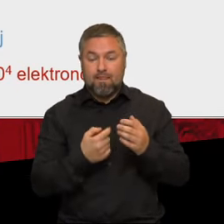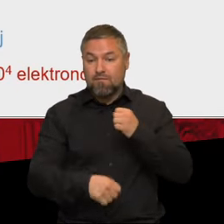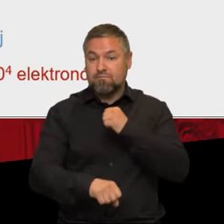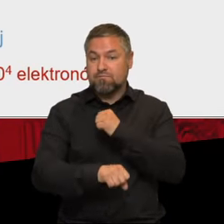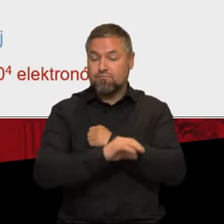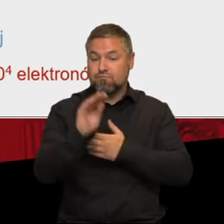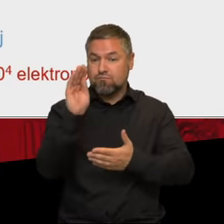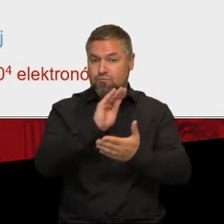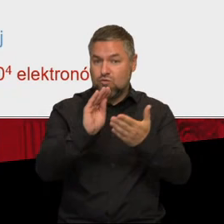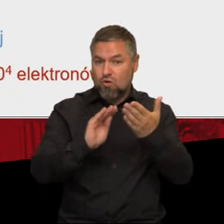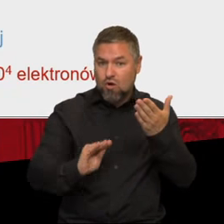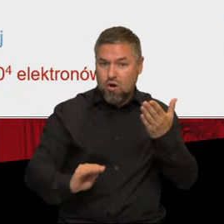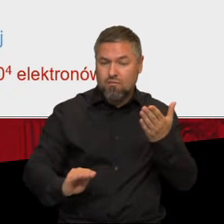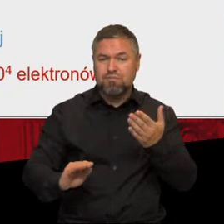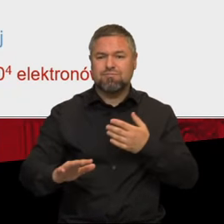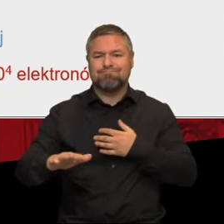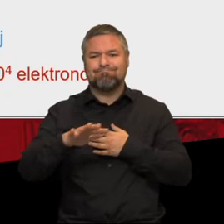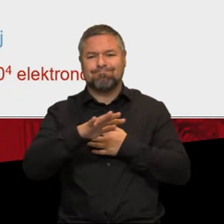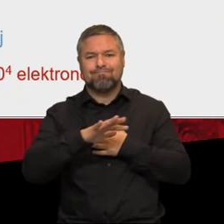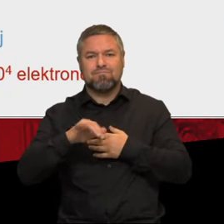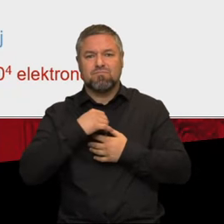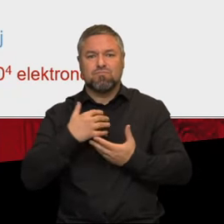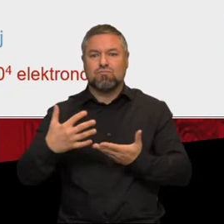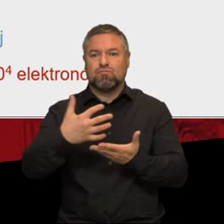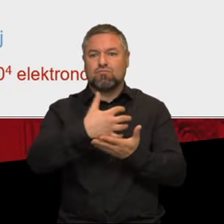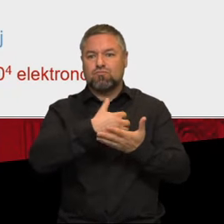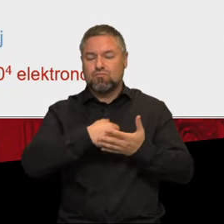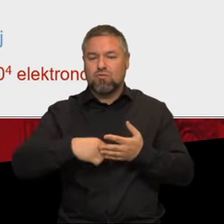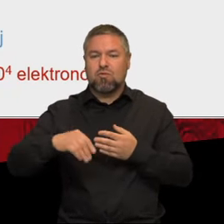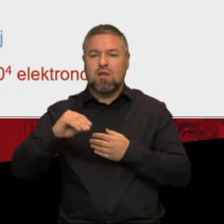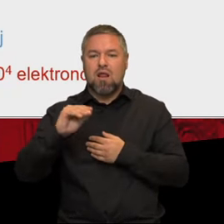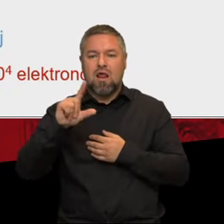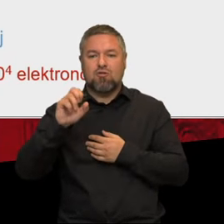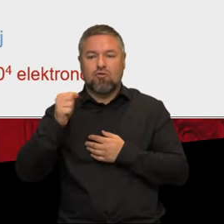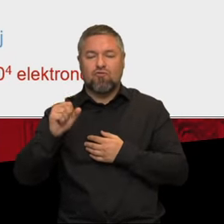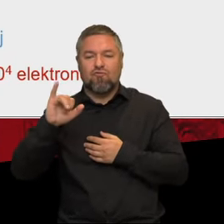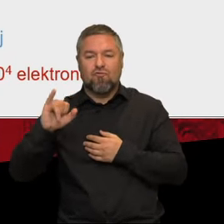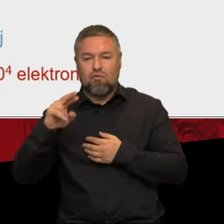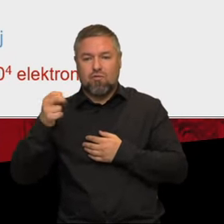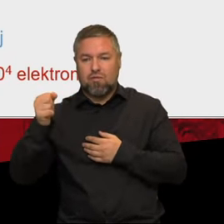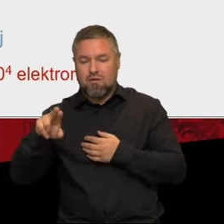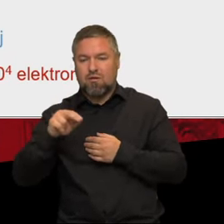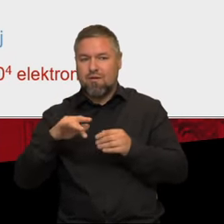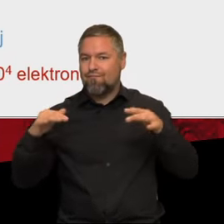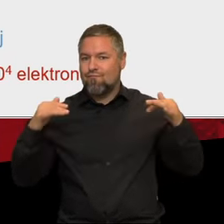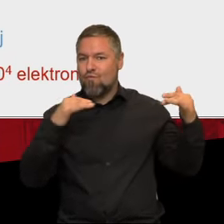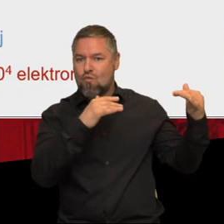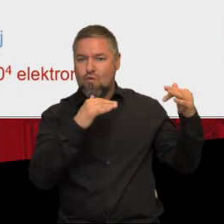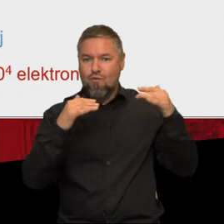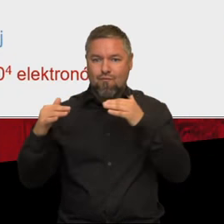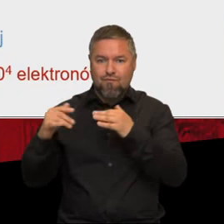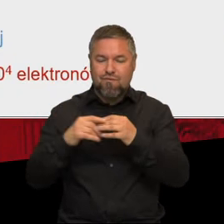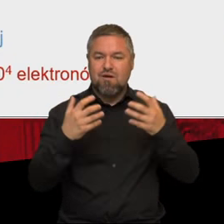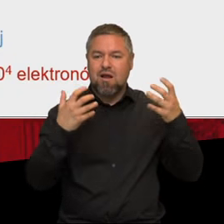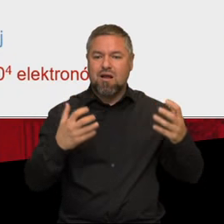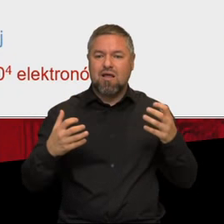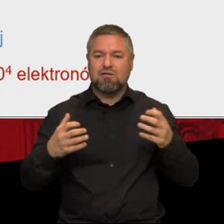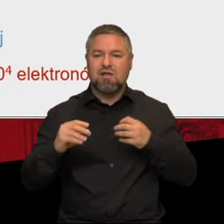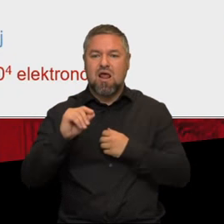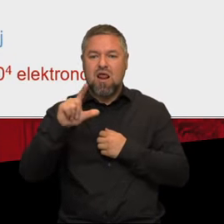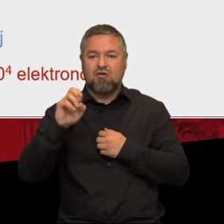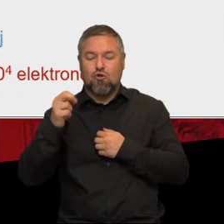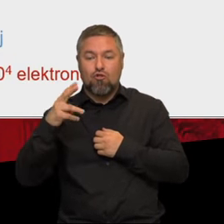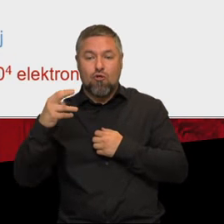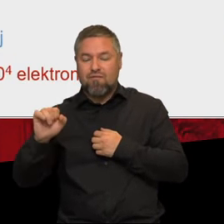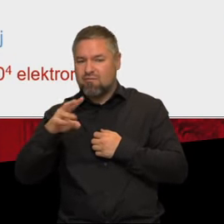zastępujemy opis struktury materii jako zbiór elektronów, jąder i oddziaływań między nimi poprzez gęstość elektronową, czyli